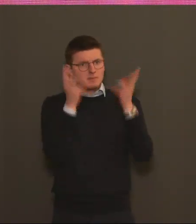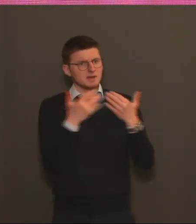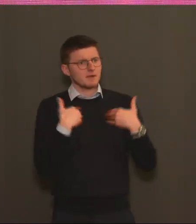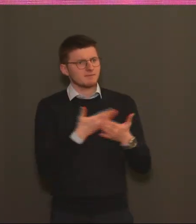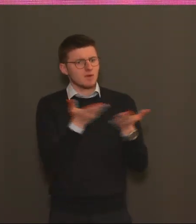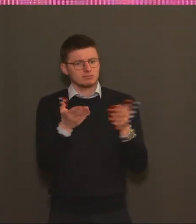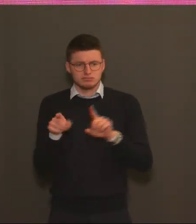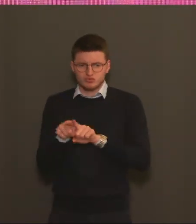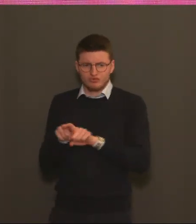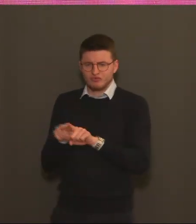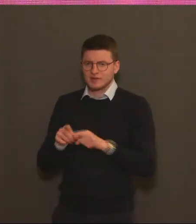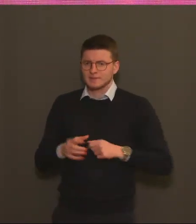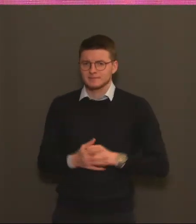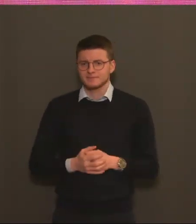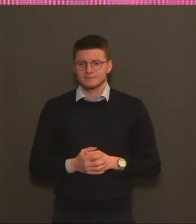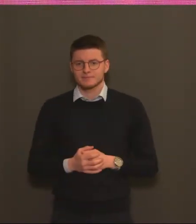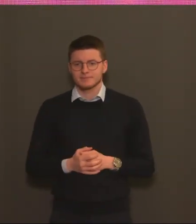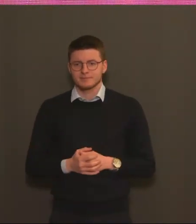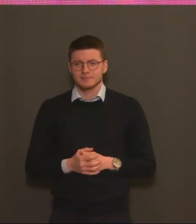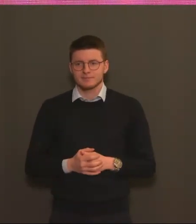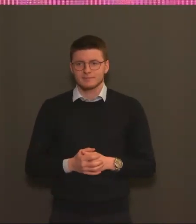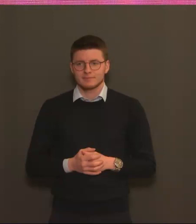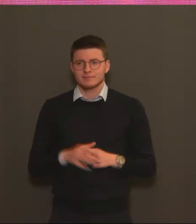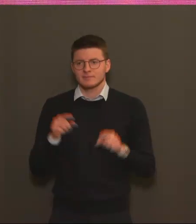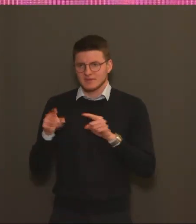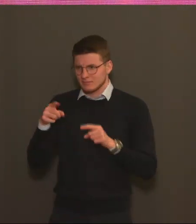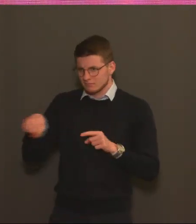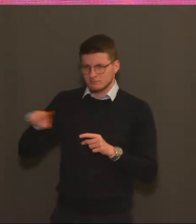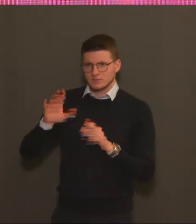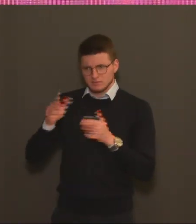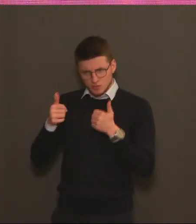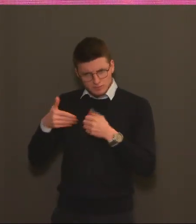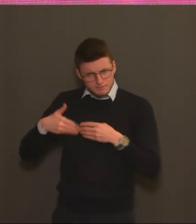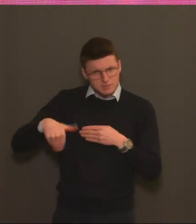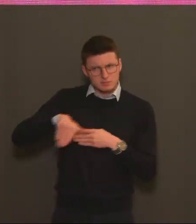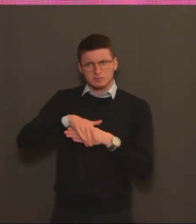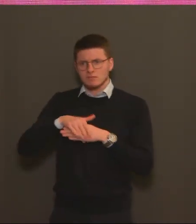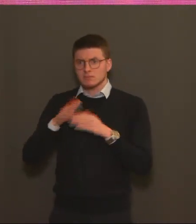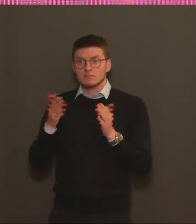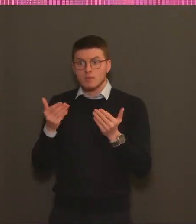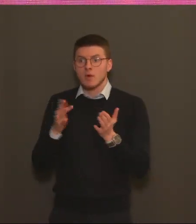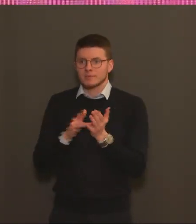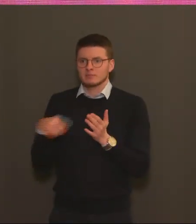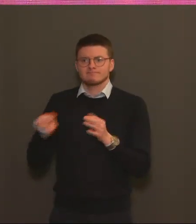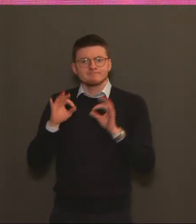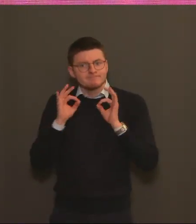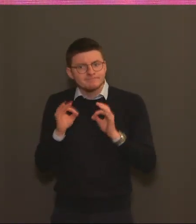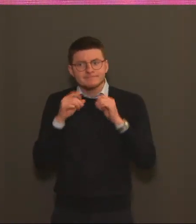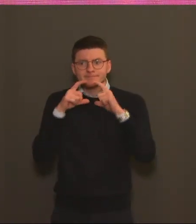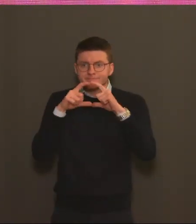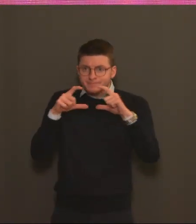Dit wijst erop dat ze relatief goed beschermd zijn geweest dankzij correct gebruik van mondmaskers en